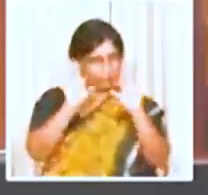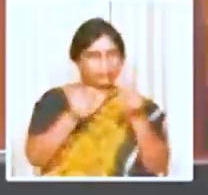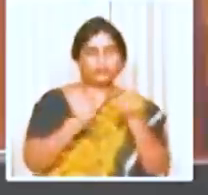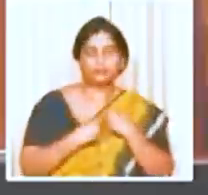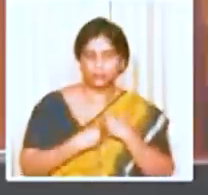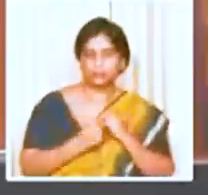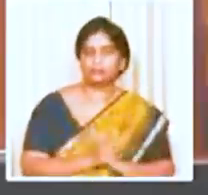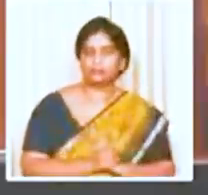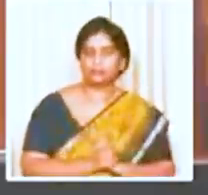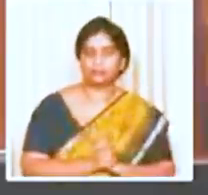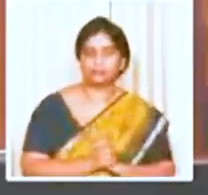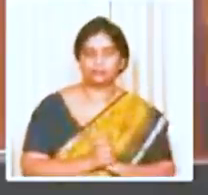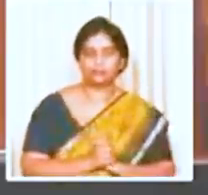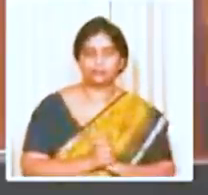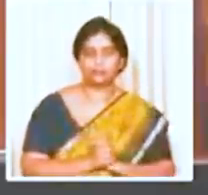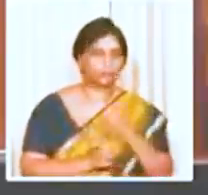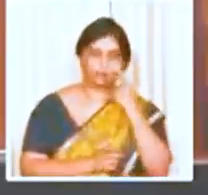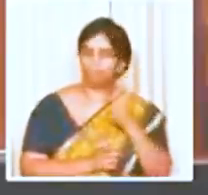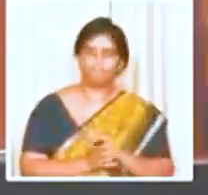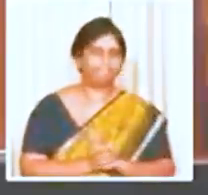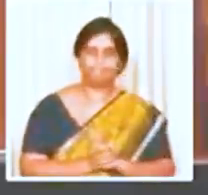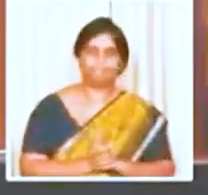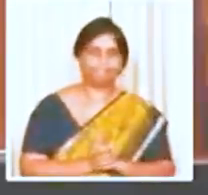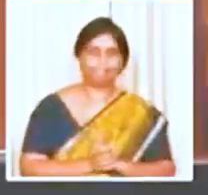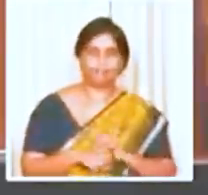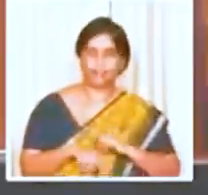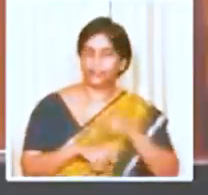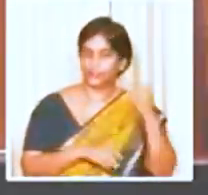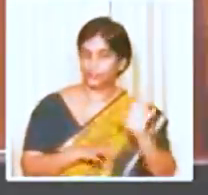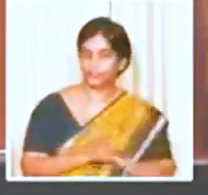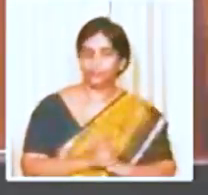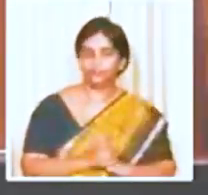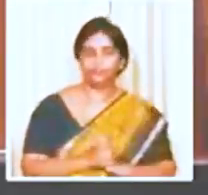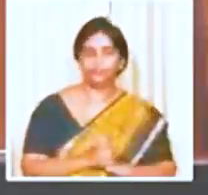Taruk.